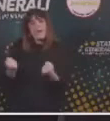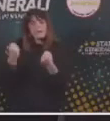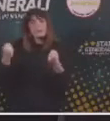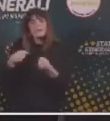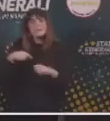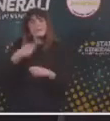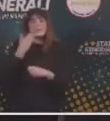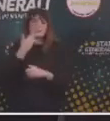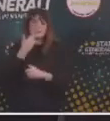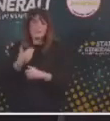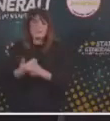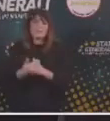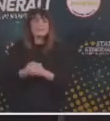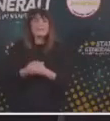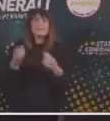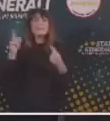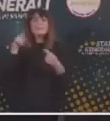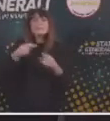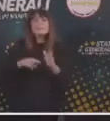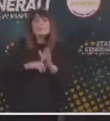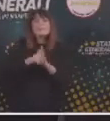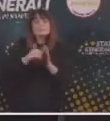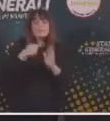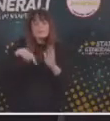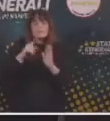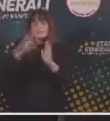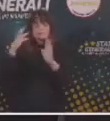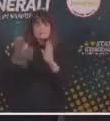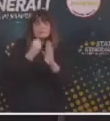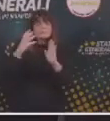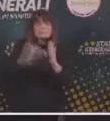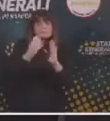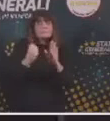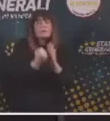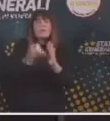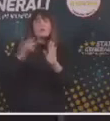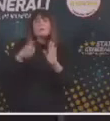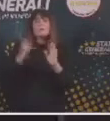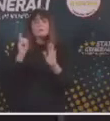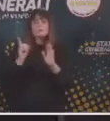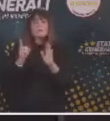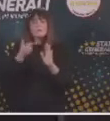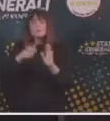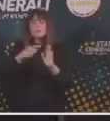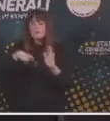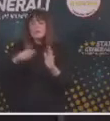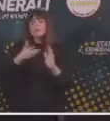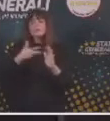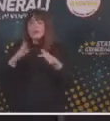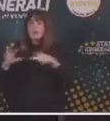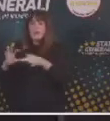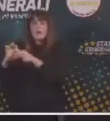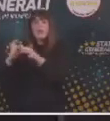i risultati che riusciamo a raggiungere sono sempre il frutto comunque di una sinergia con i territori con i